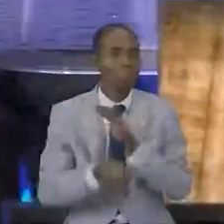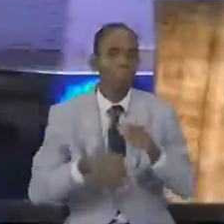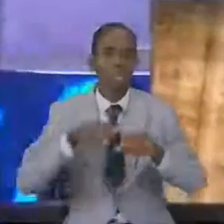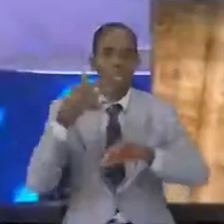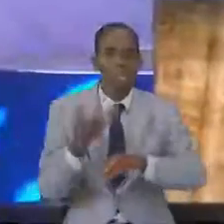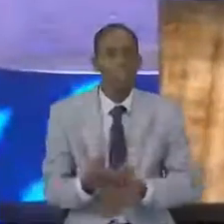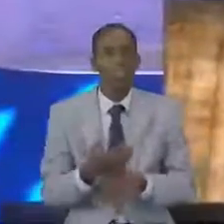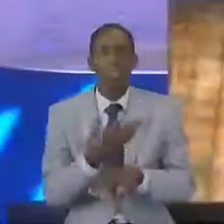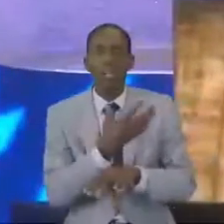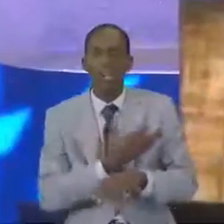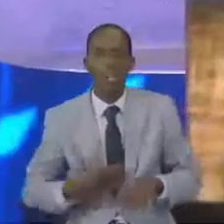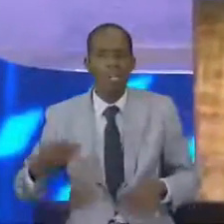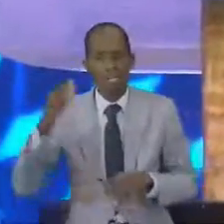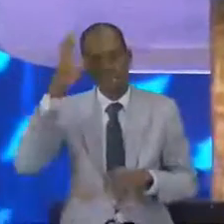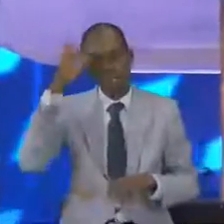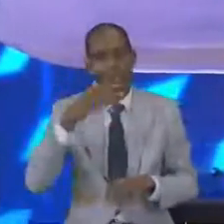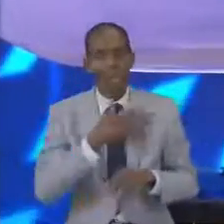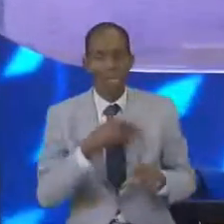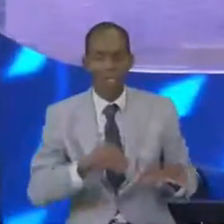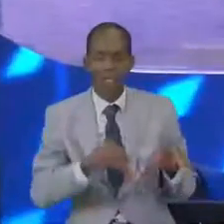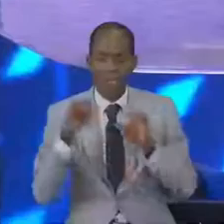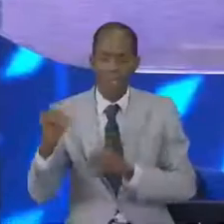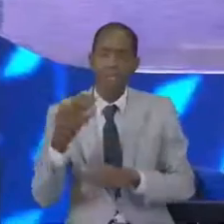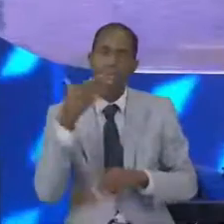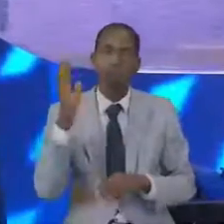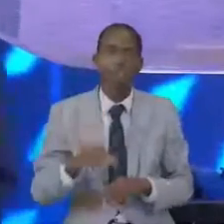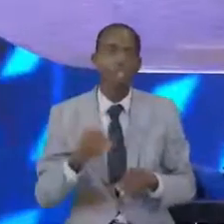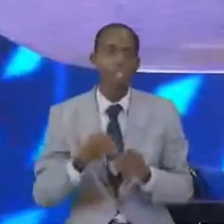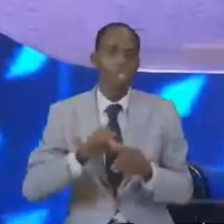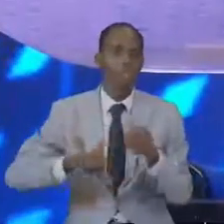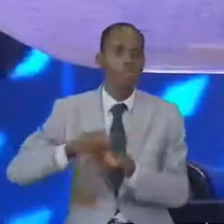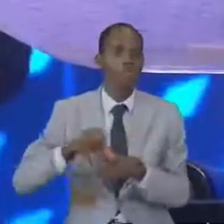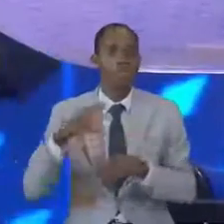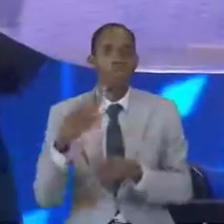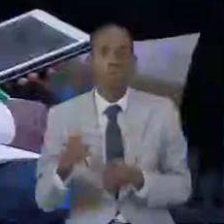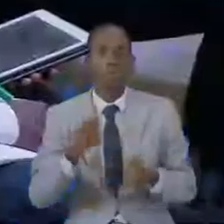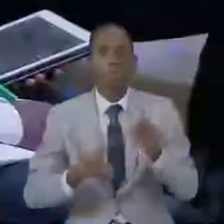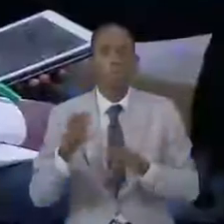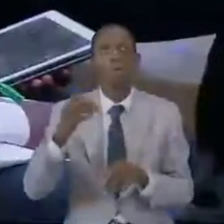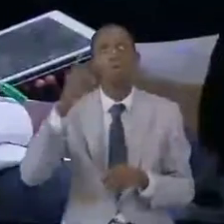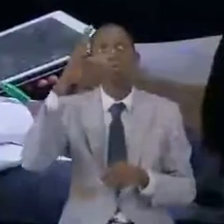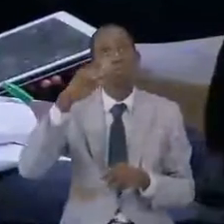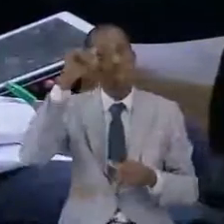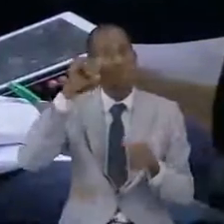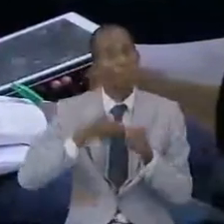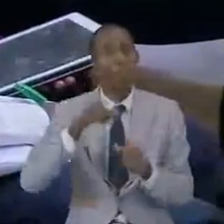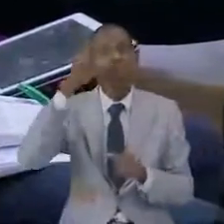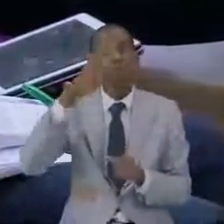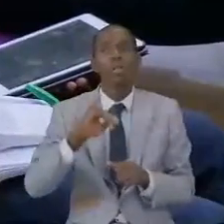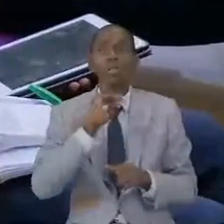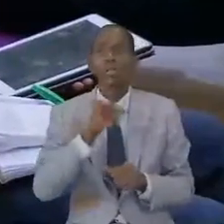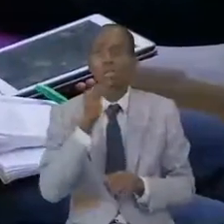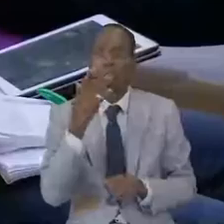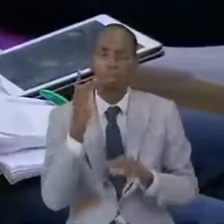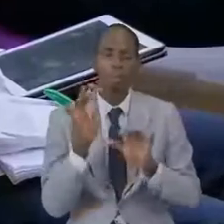propre conscience endurcir il sème le mal dans la communion du peuple de Dieu mais rappelez-vous Dieu on ne se moque pas de Dieu